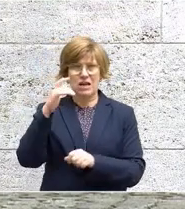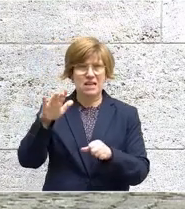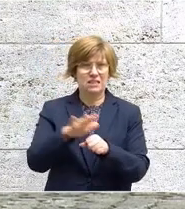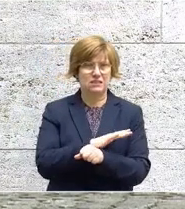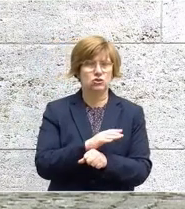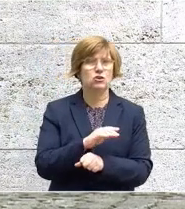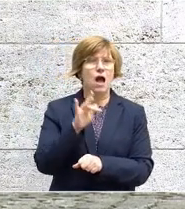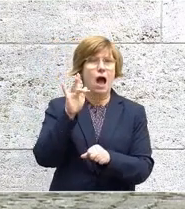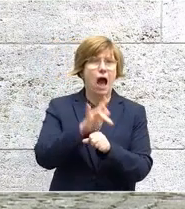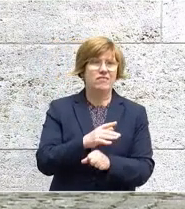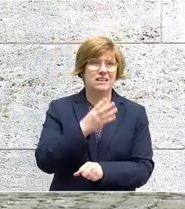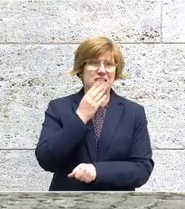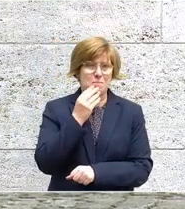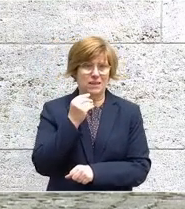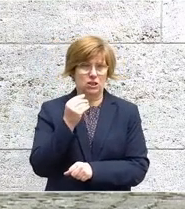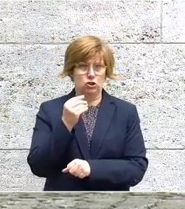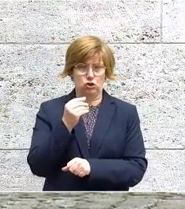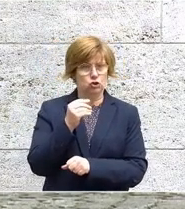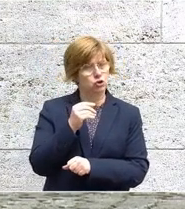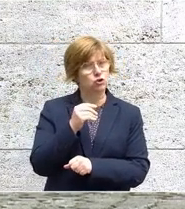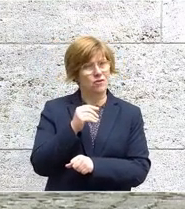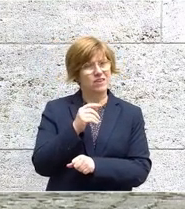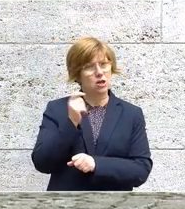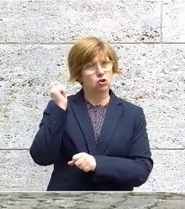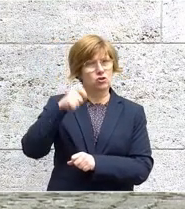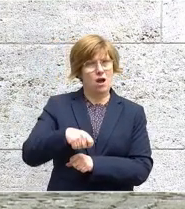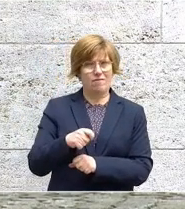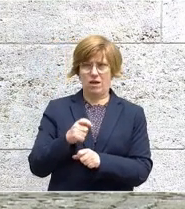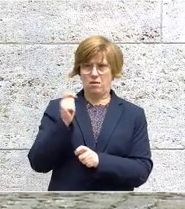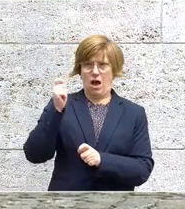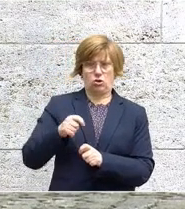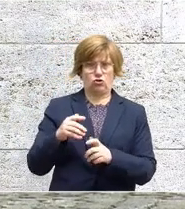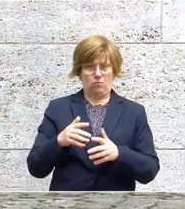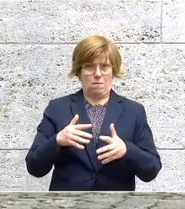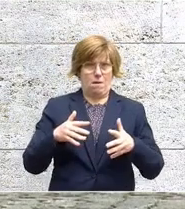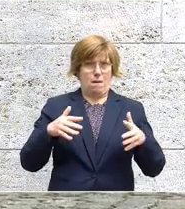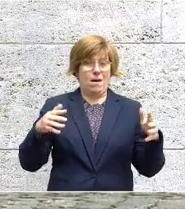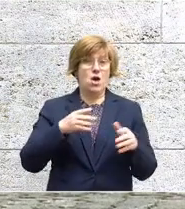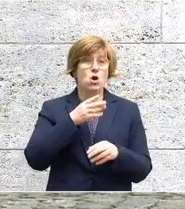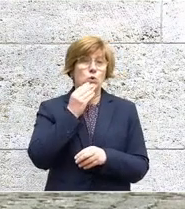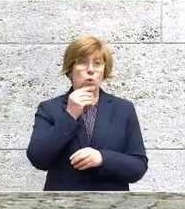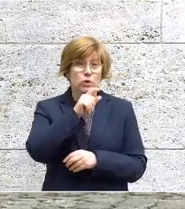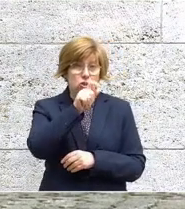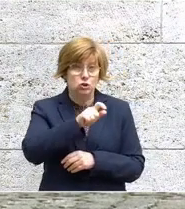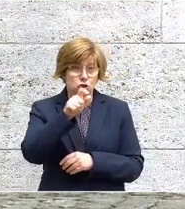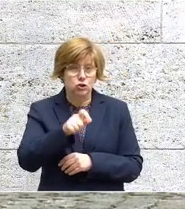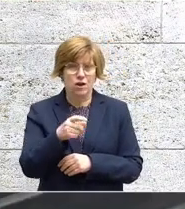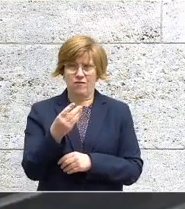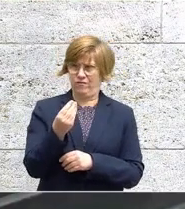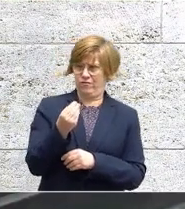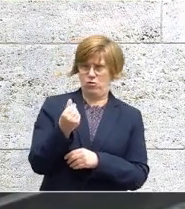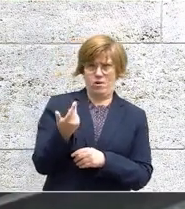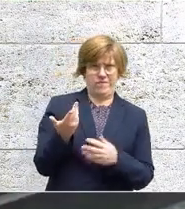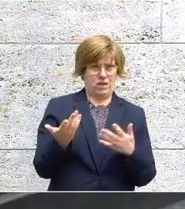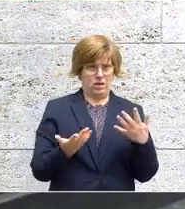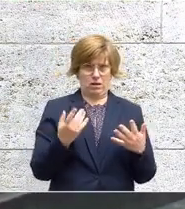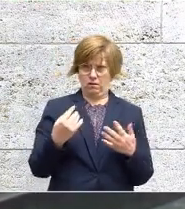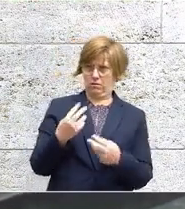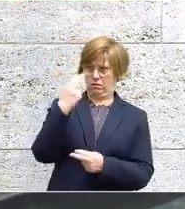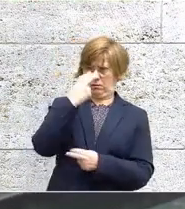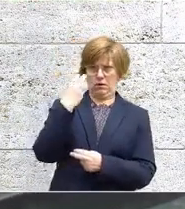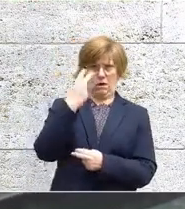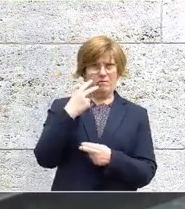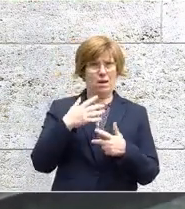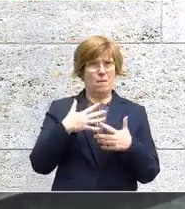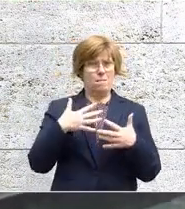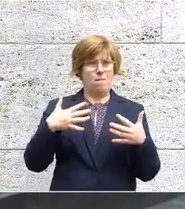und antisemitisch motivierter Straftaten und Anschläge. Jüdische Mitbürgerinnen und Mitbürger fühlen sich angesichts